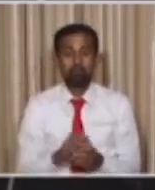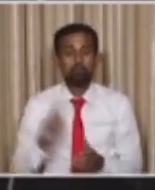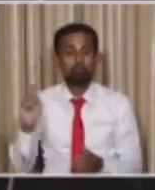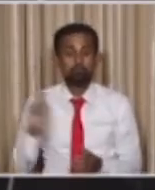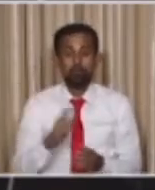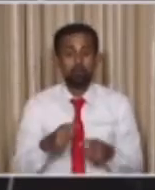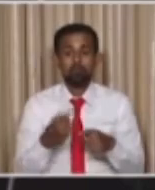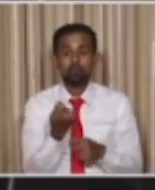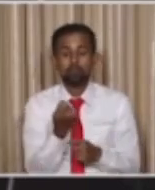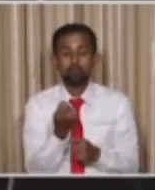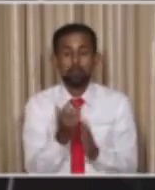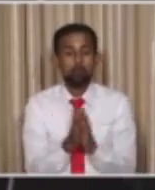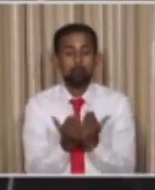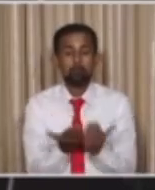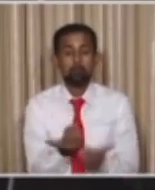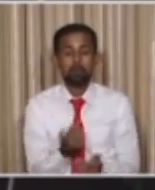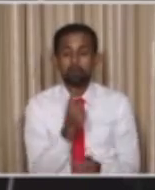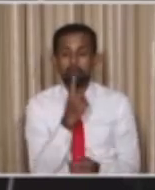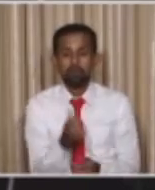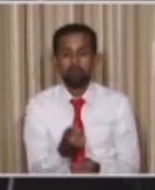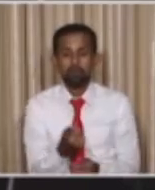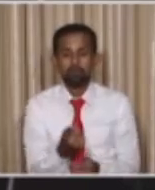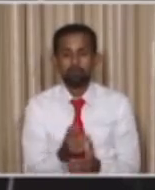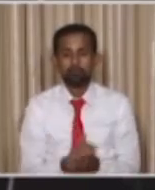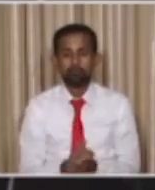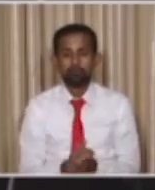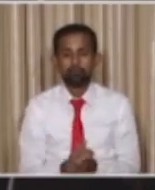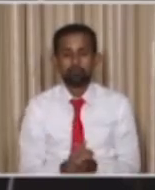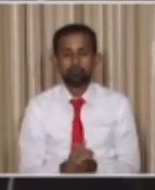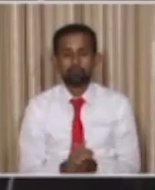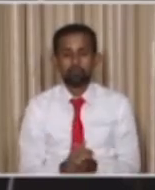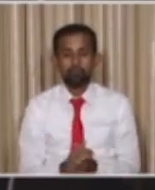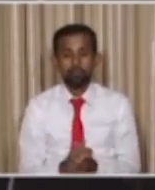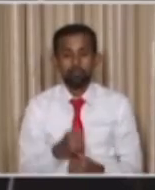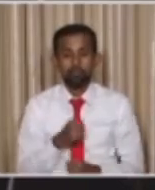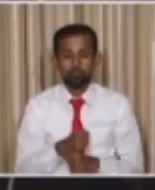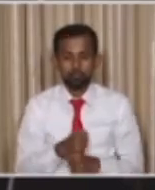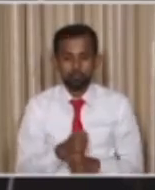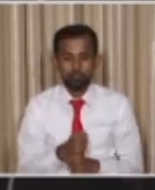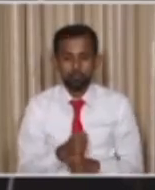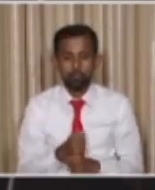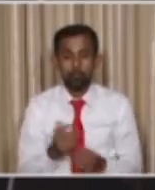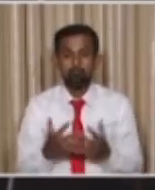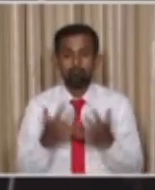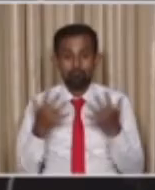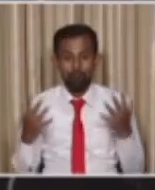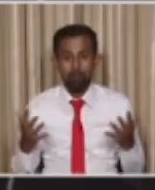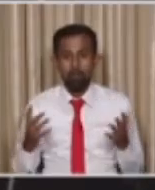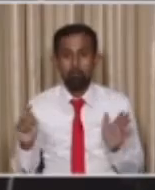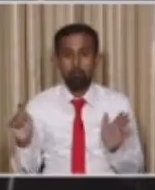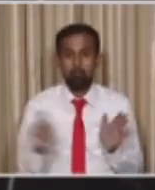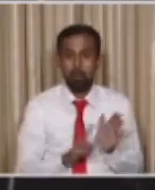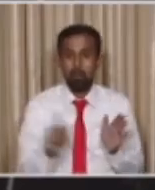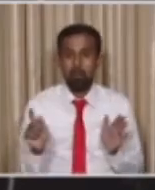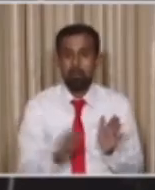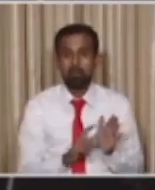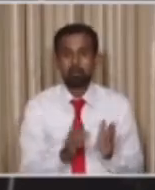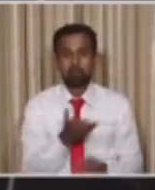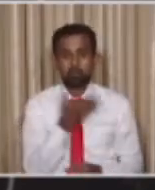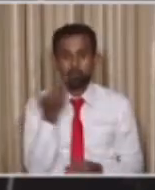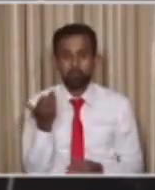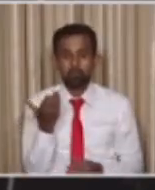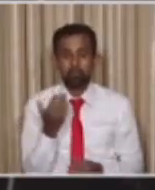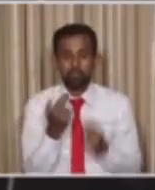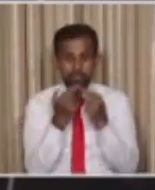ප්‍රකාශ ඉදිරිපත් කරන්න කියන්න ඕනේ. එනිසා මුලස්සනේ සභාපතිතුමනි මේ රජයට විශාල වශයෙන් ආදායම් ලබා ගන්න පුළුවන්.